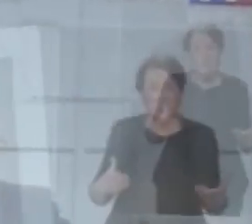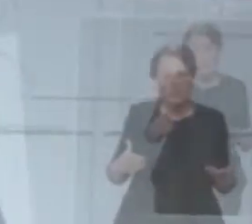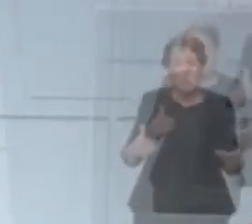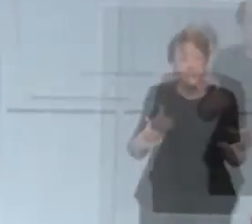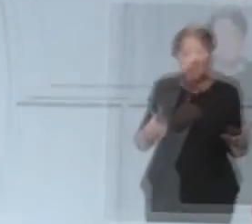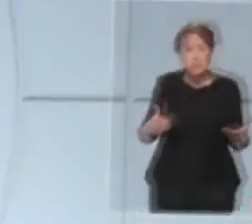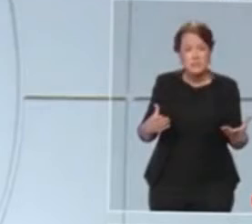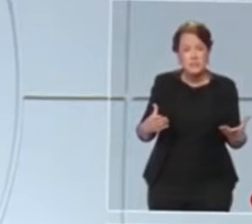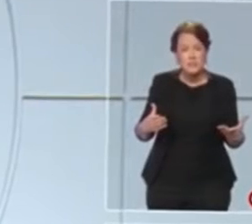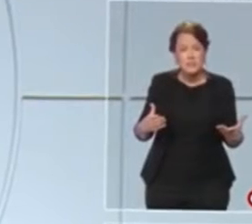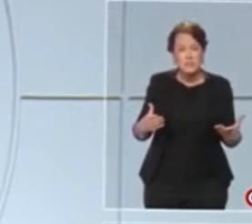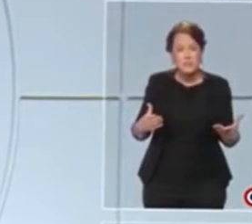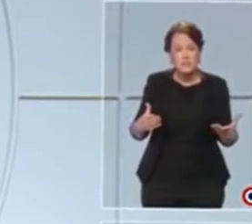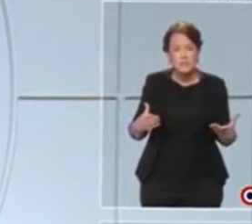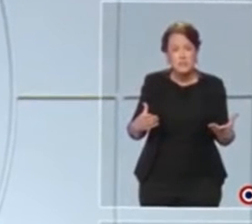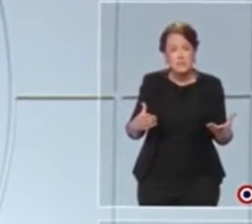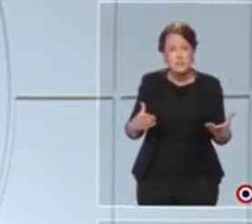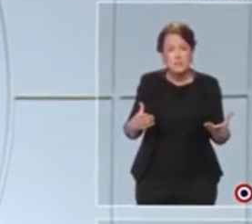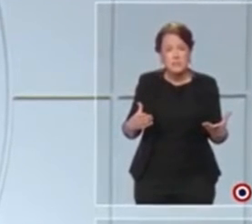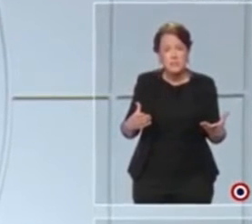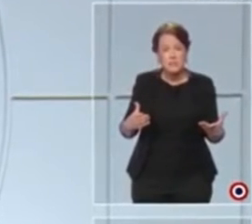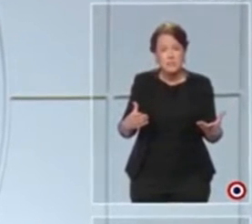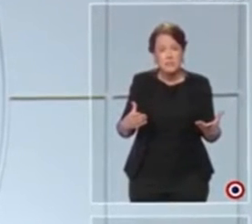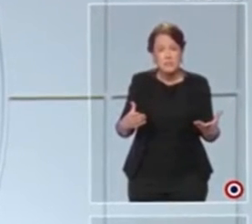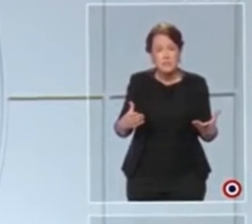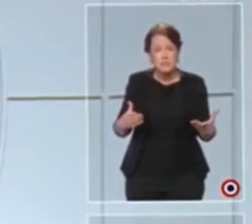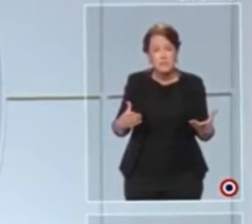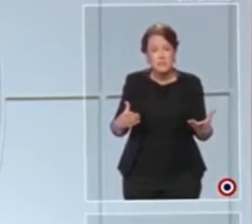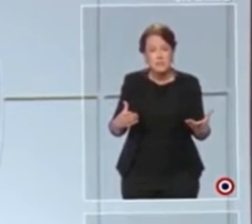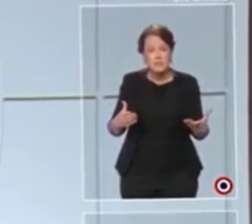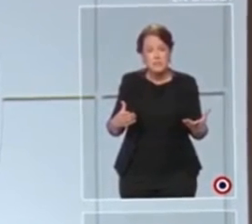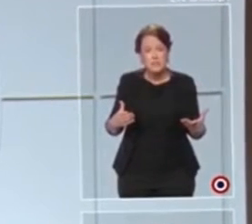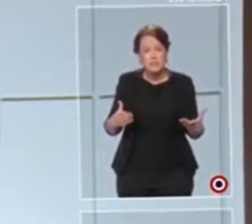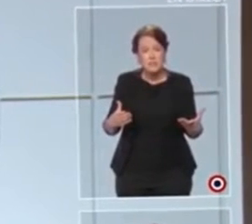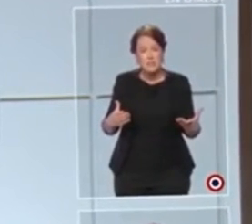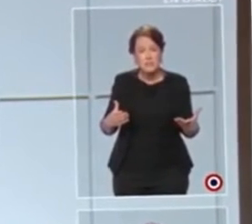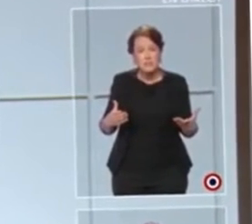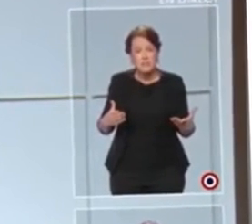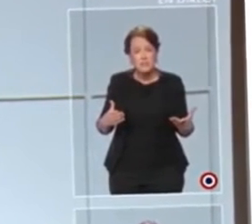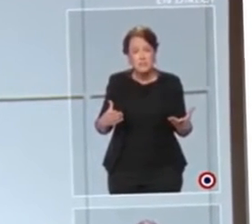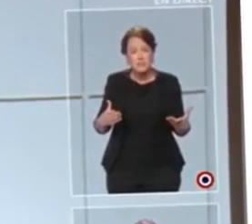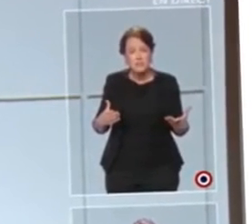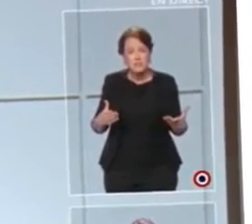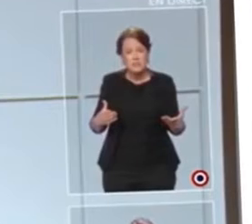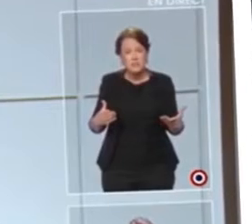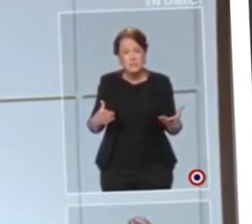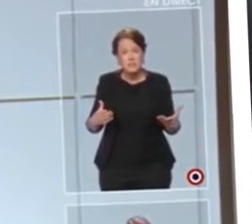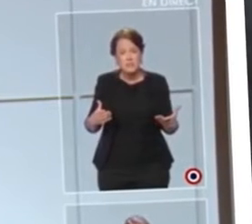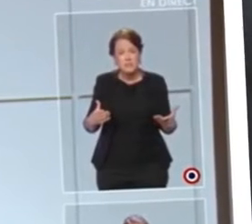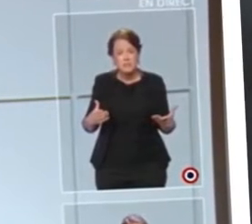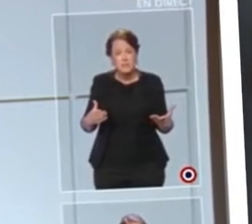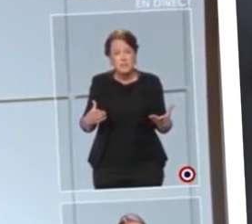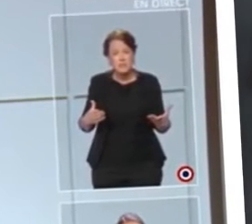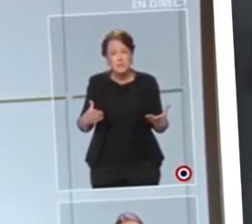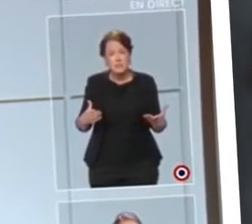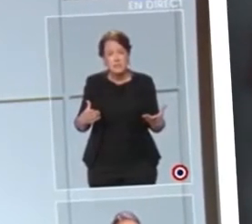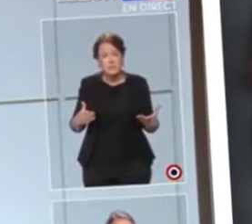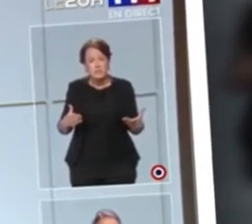3,3%, au même moment, LCI a retenu l'attention de 452 000 curieux,